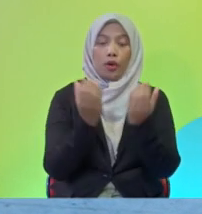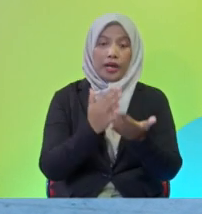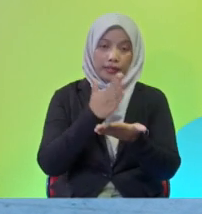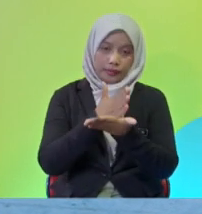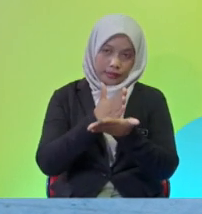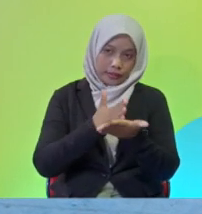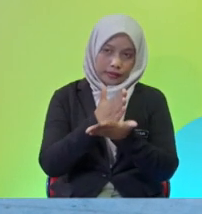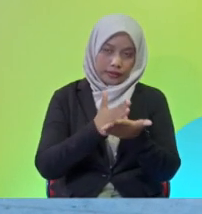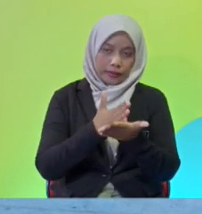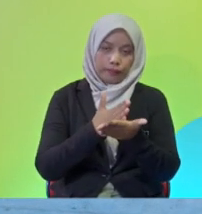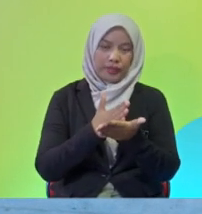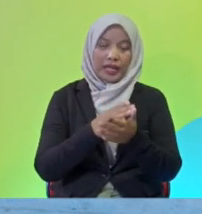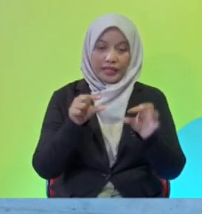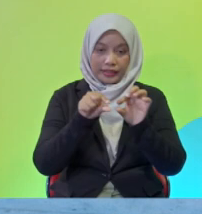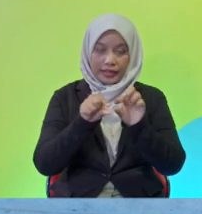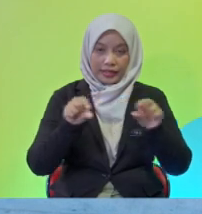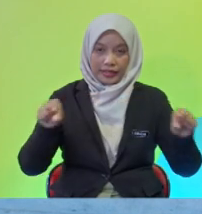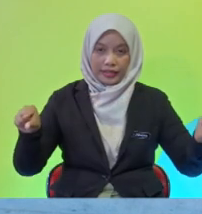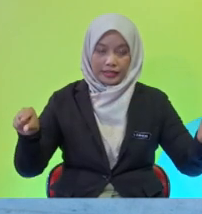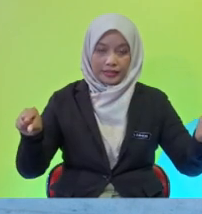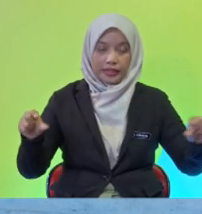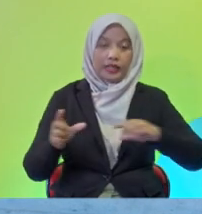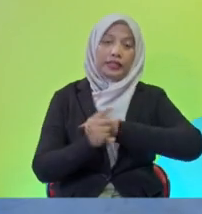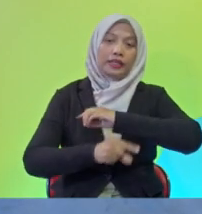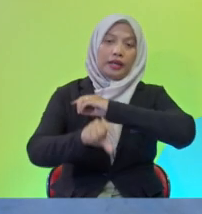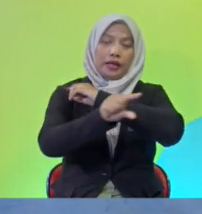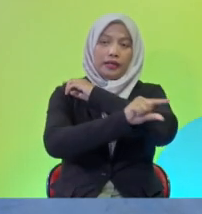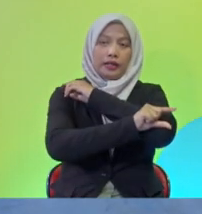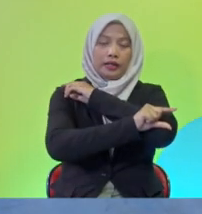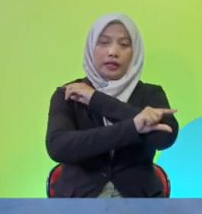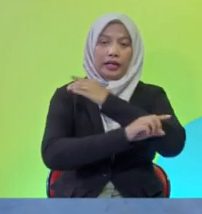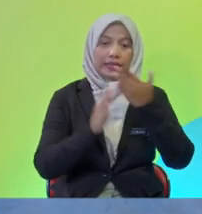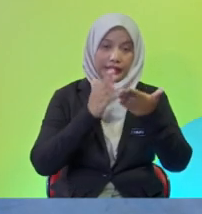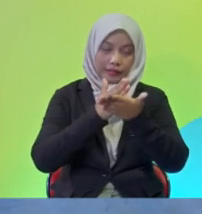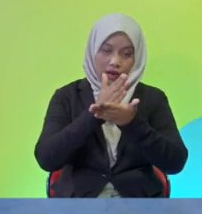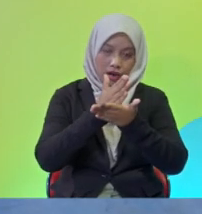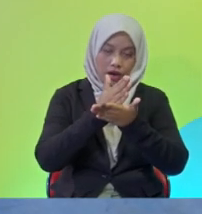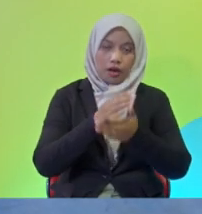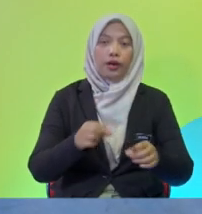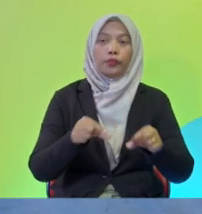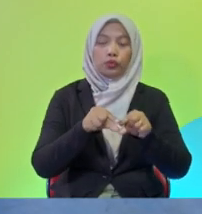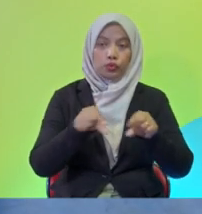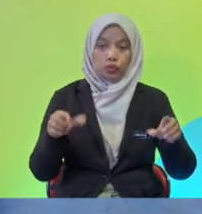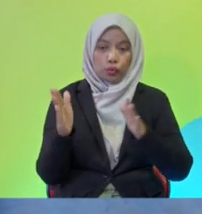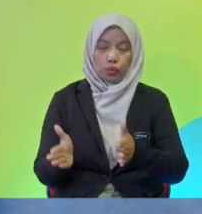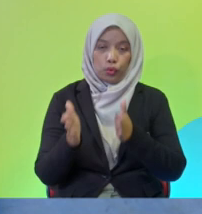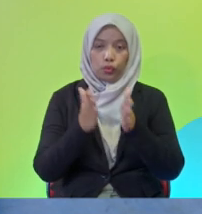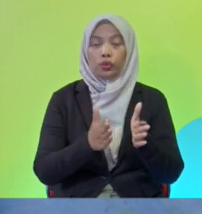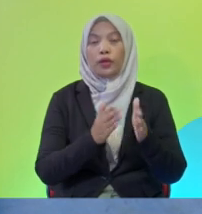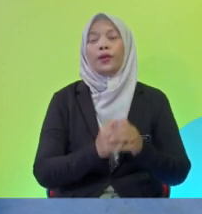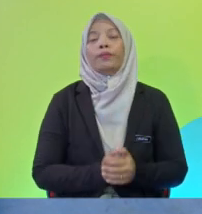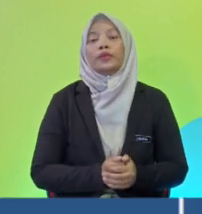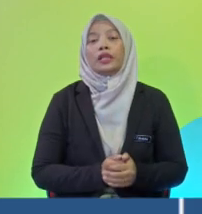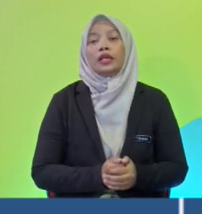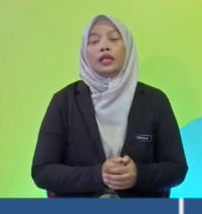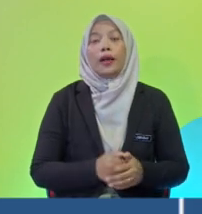tengah-tengah garisan. Kita ada gelanggang kan? Jadi kita ambil center line ataupun garisan tengah, kita susun elok-elok bola. Kemudian bila kita dah